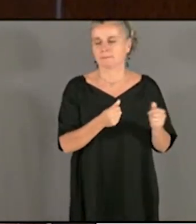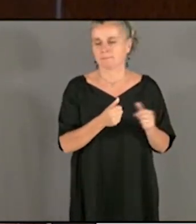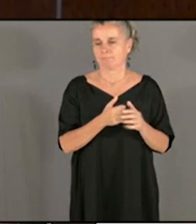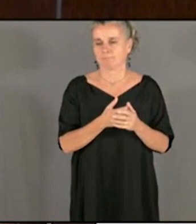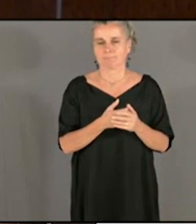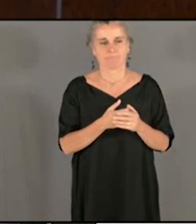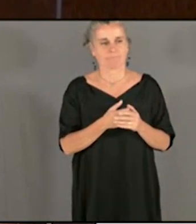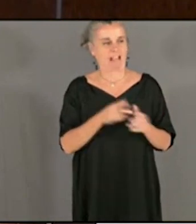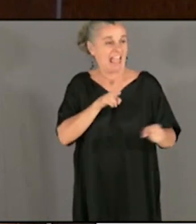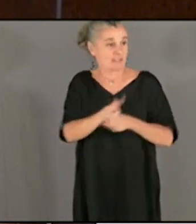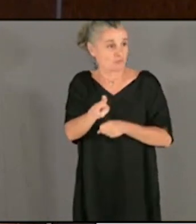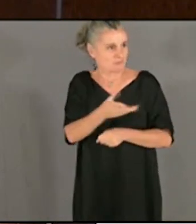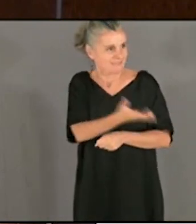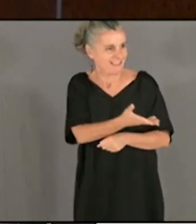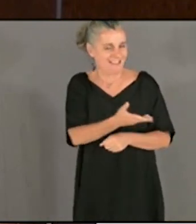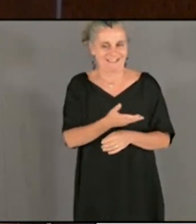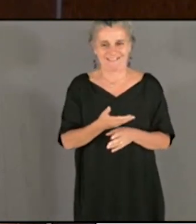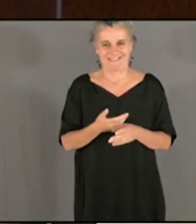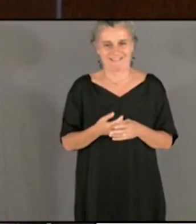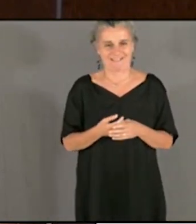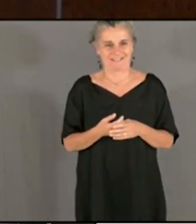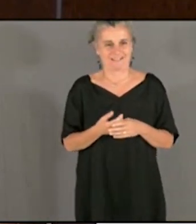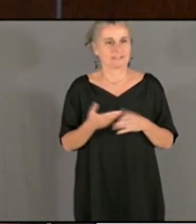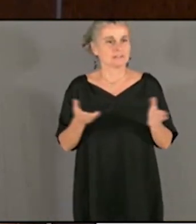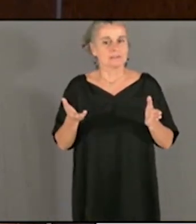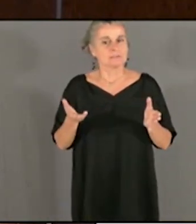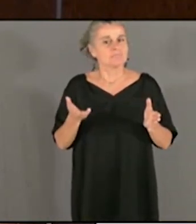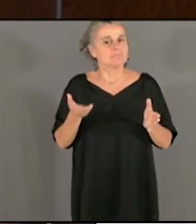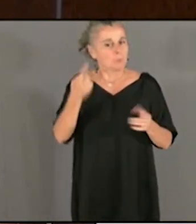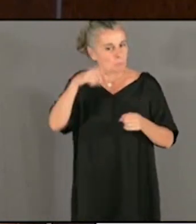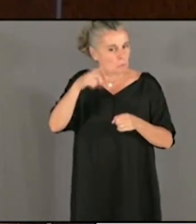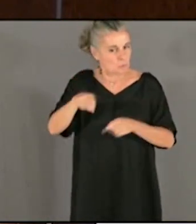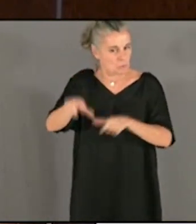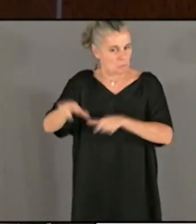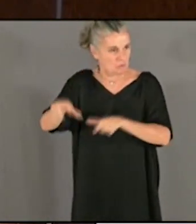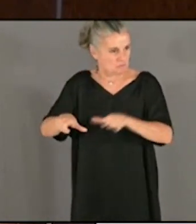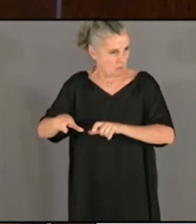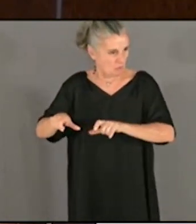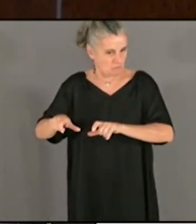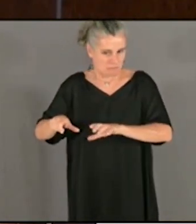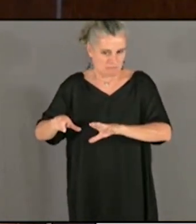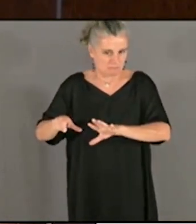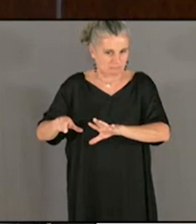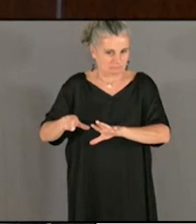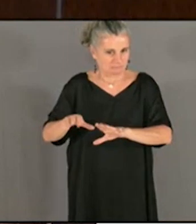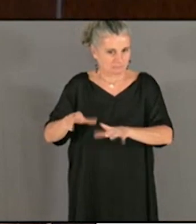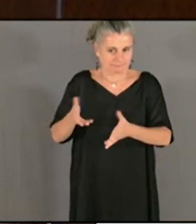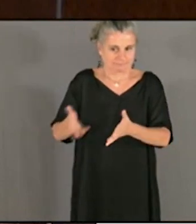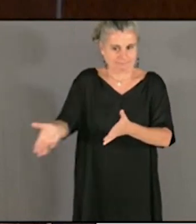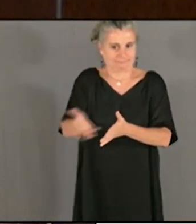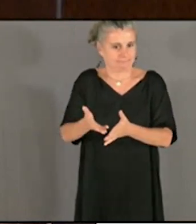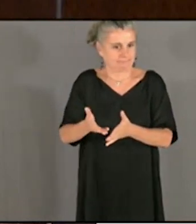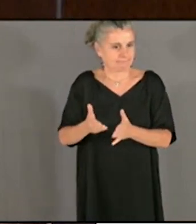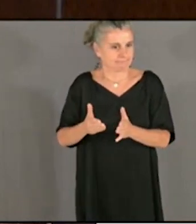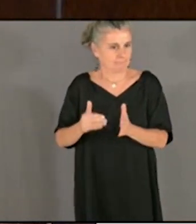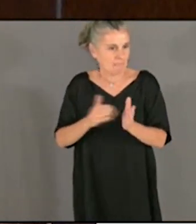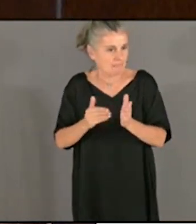cette insulte, lorsque vous proférez cette insulte à l'encontre des Marseillais et des Français en général, en les accusant